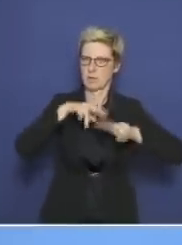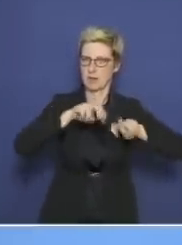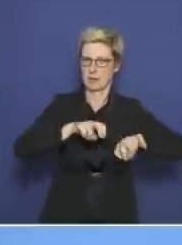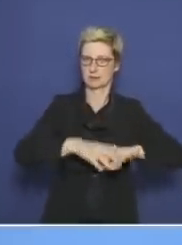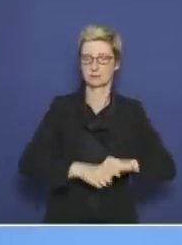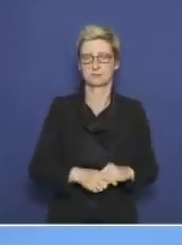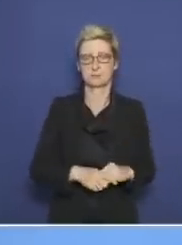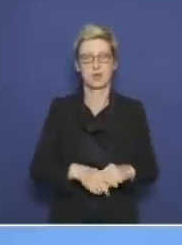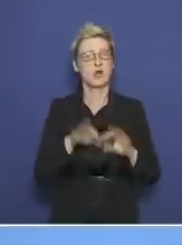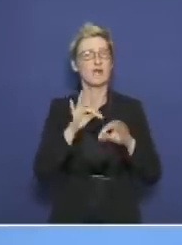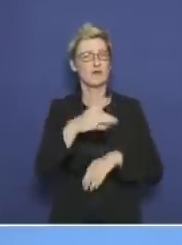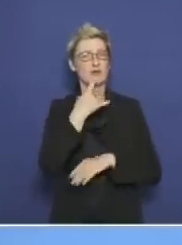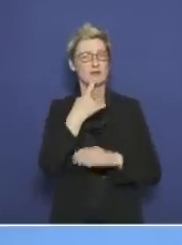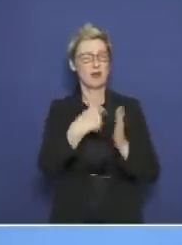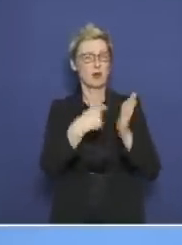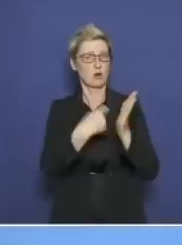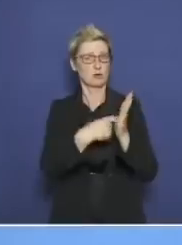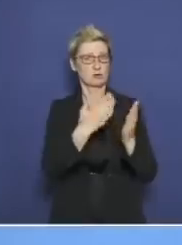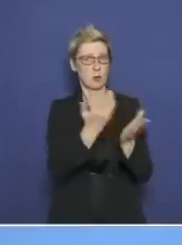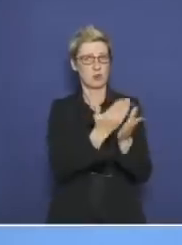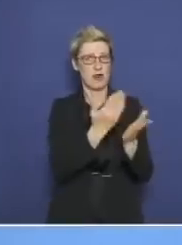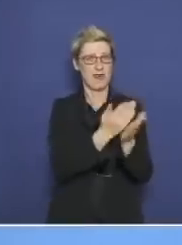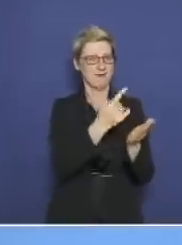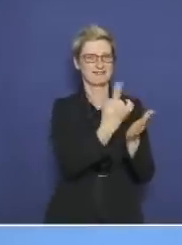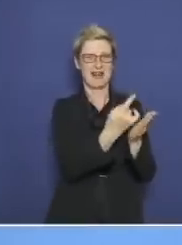für die Sachkosten, die Unterlagen müssen ja aufbewahrt werden.